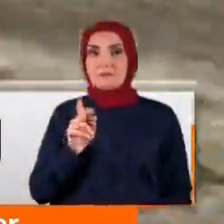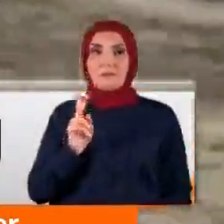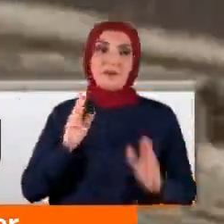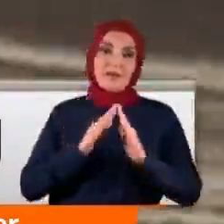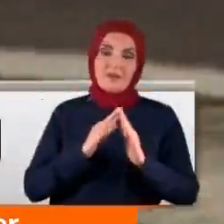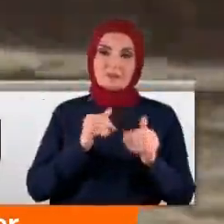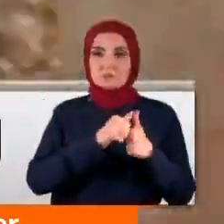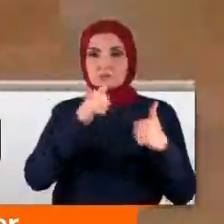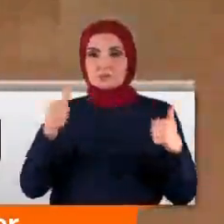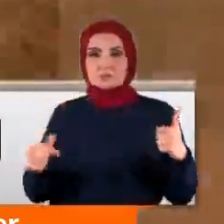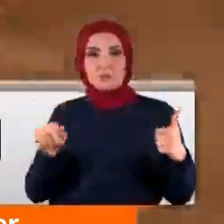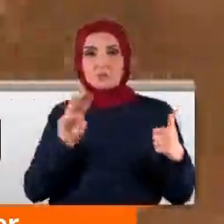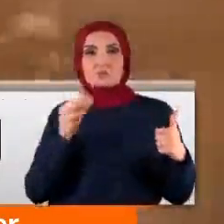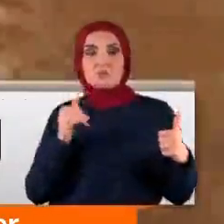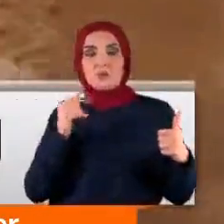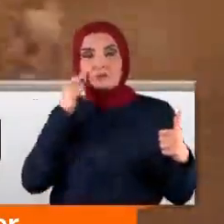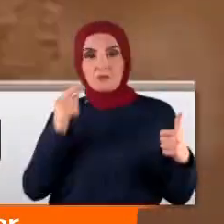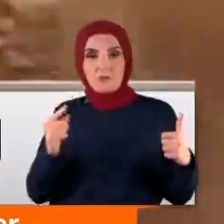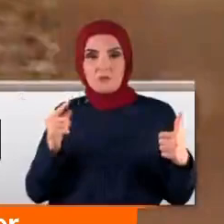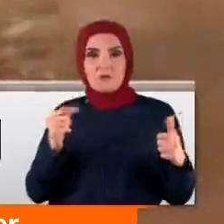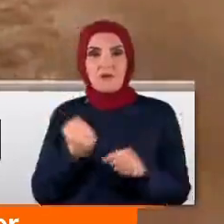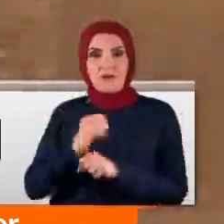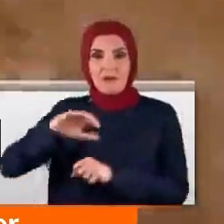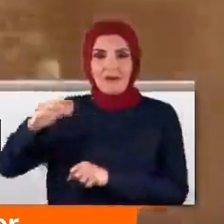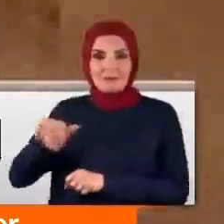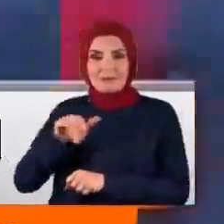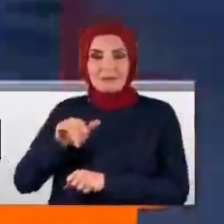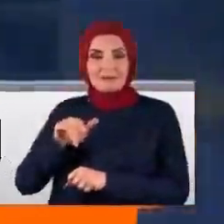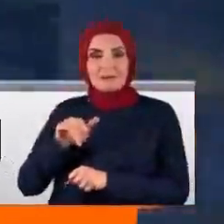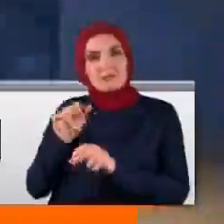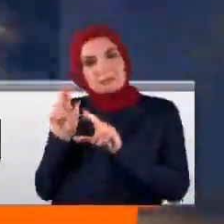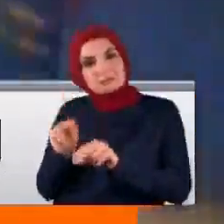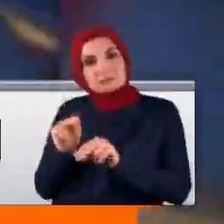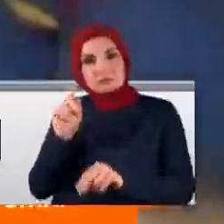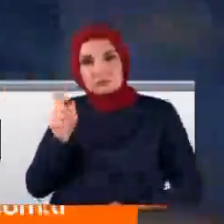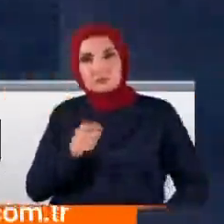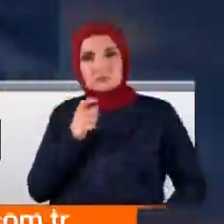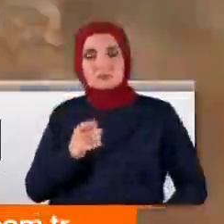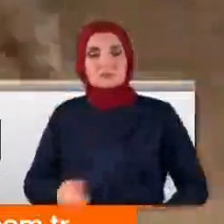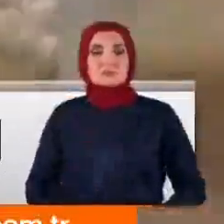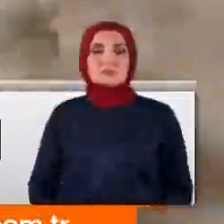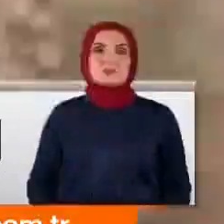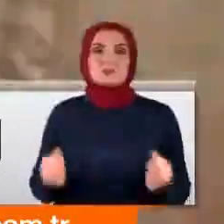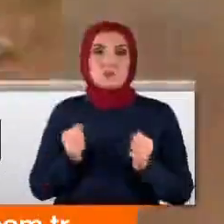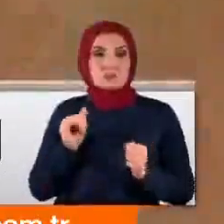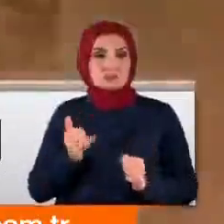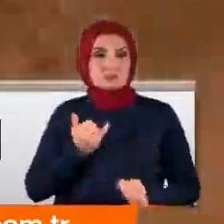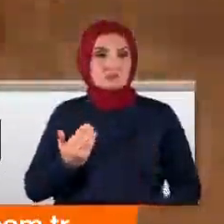dondurucu soğukta bir Kaya dibinde yatarken bulundu dini var oğlum sen neredesin